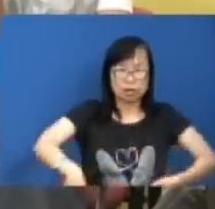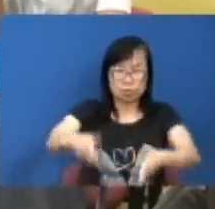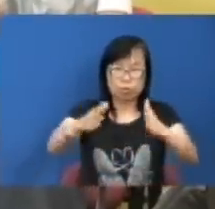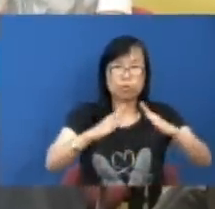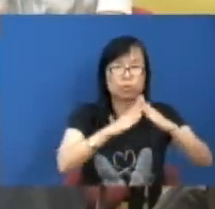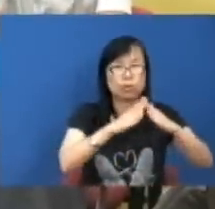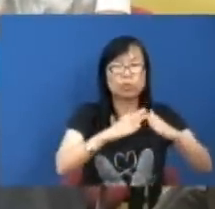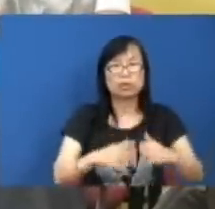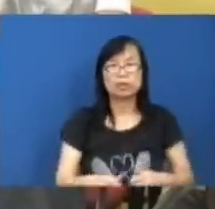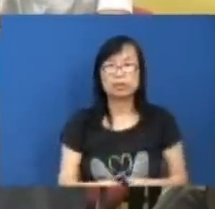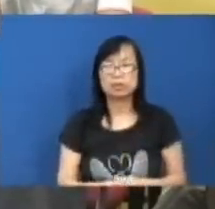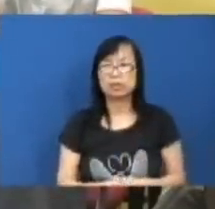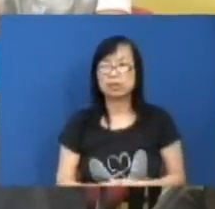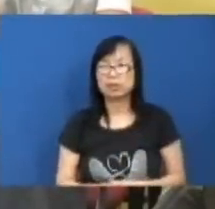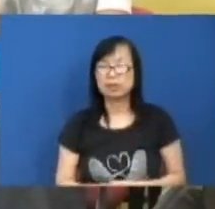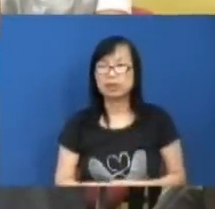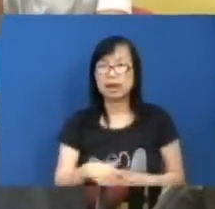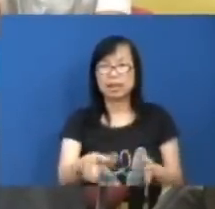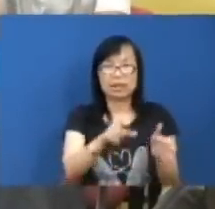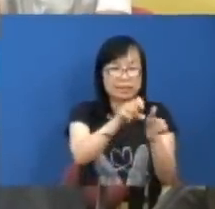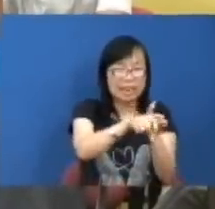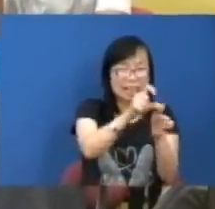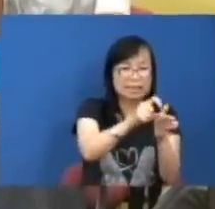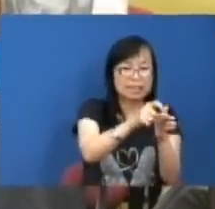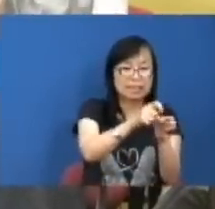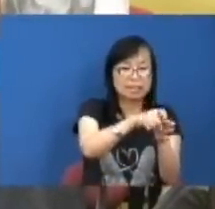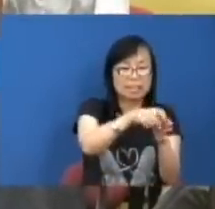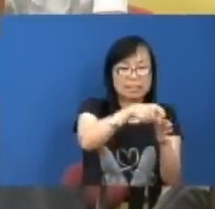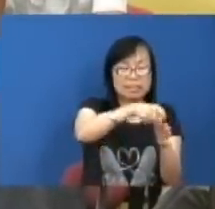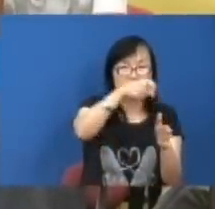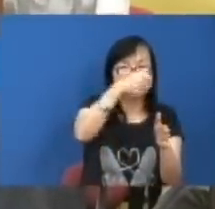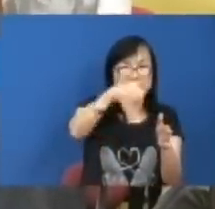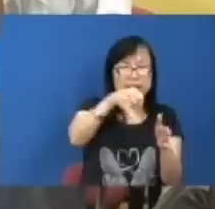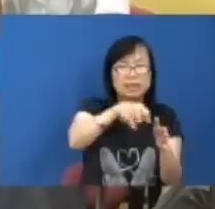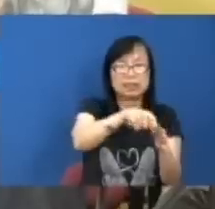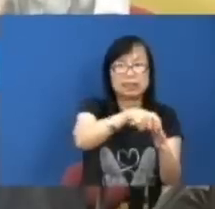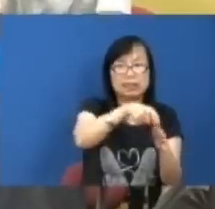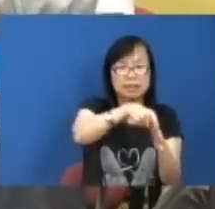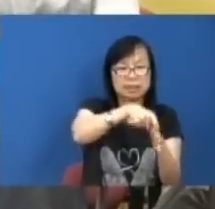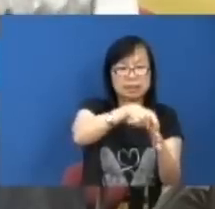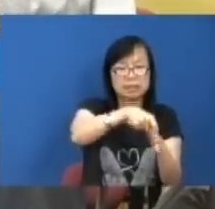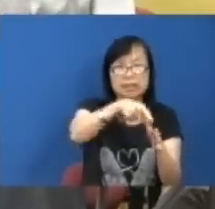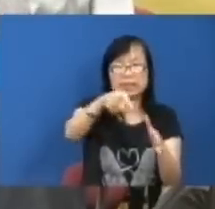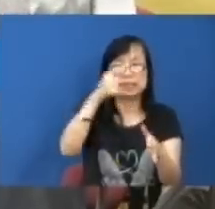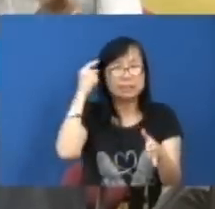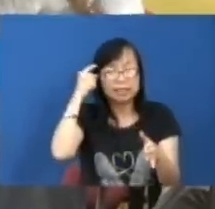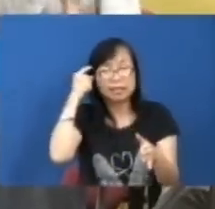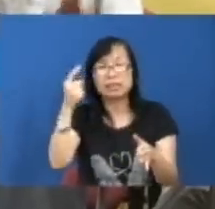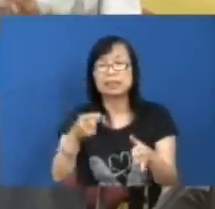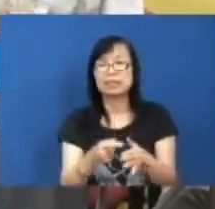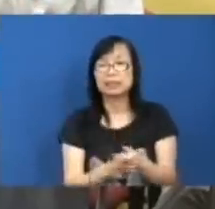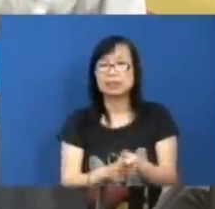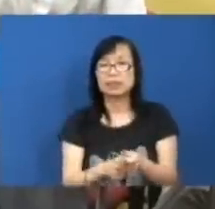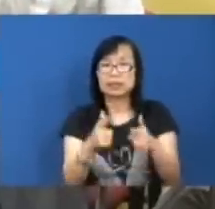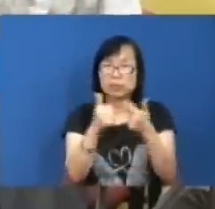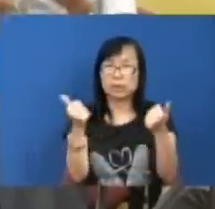可能個拋出嚟嗰、那個瓦仔或者簾縫咧就唔夠多嚇，咁啊始終因為你知啦，又要即係